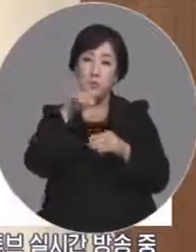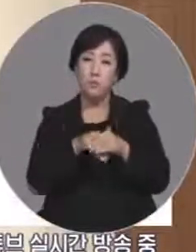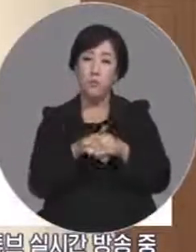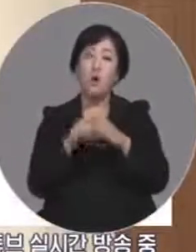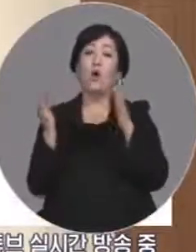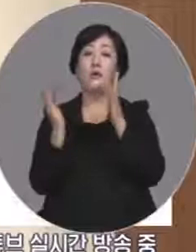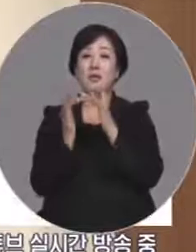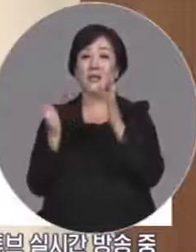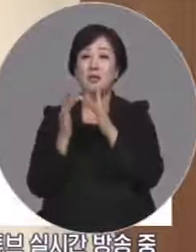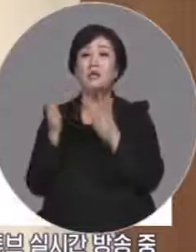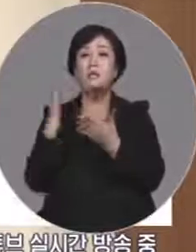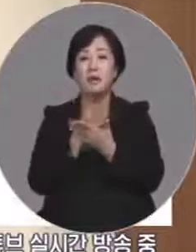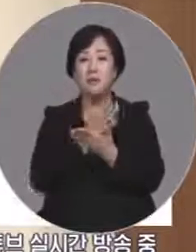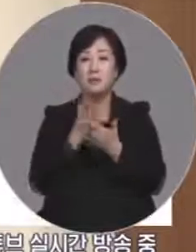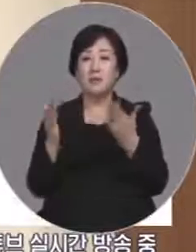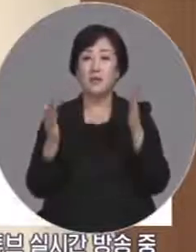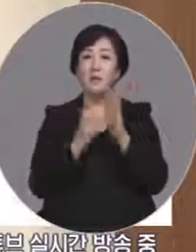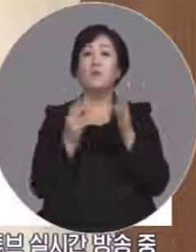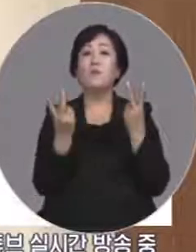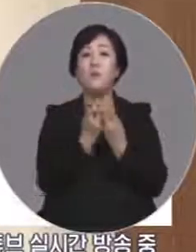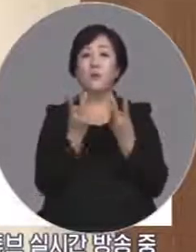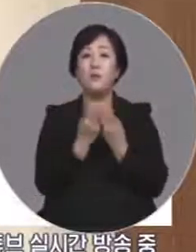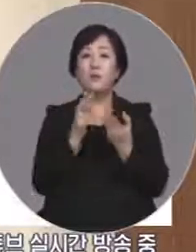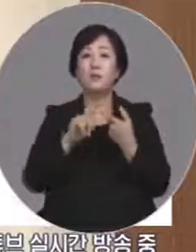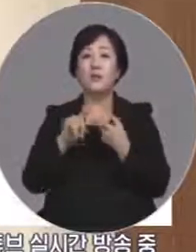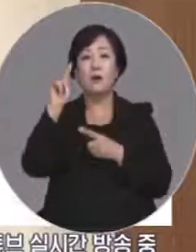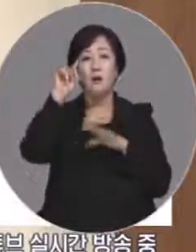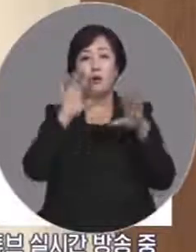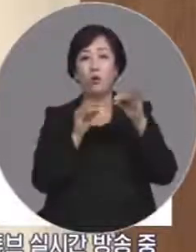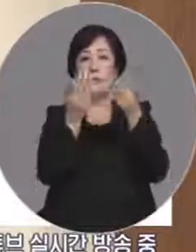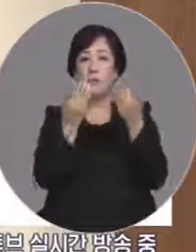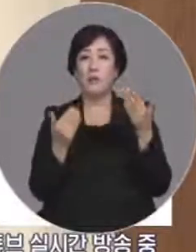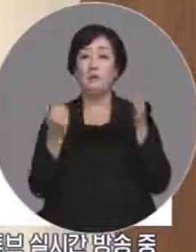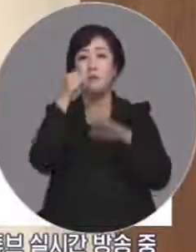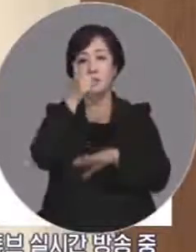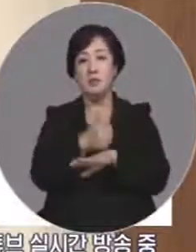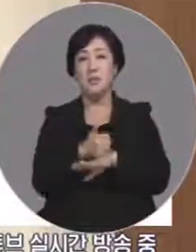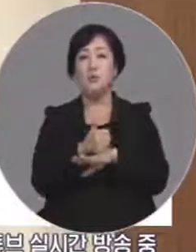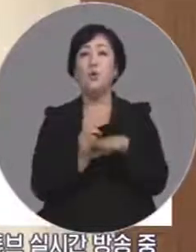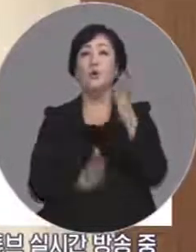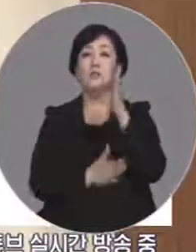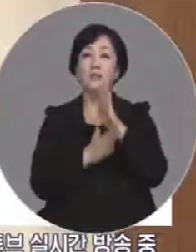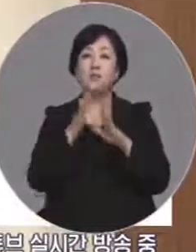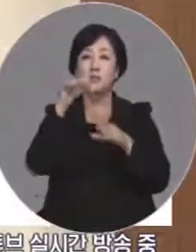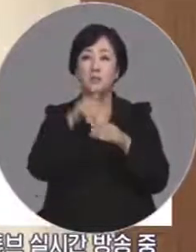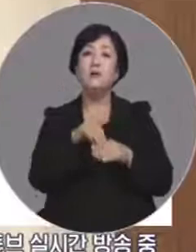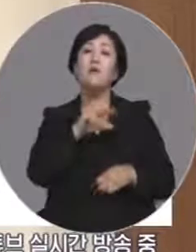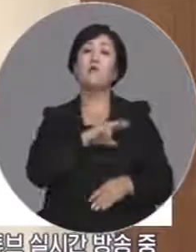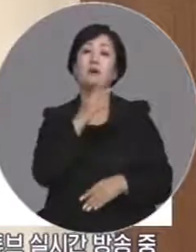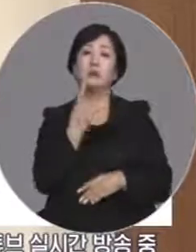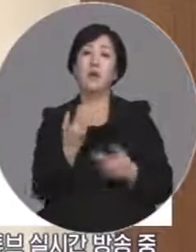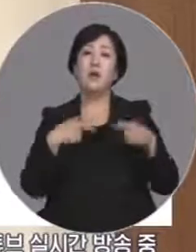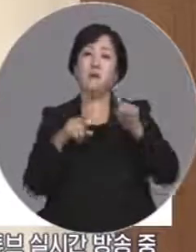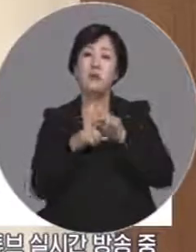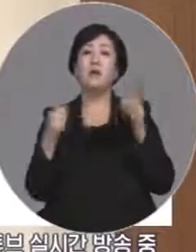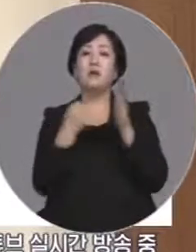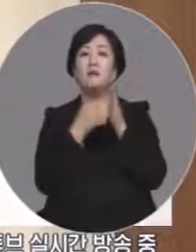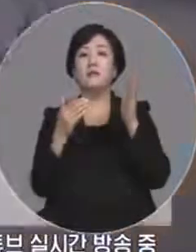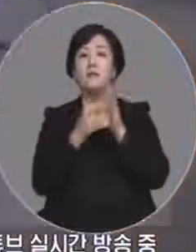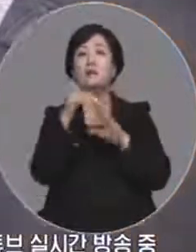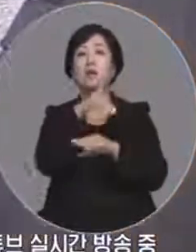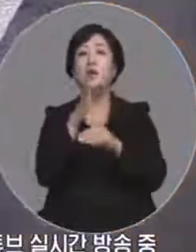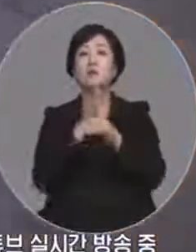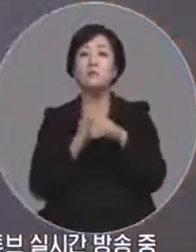전자 투표를 할 것인가를 선거 방법에 대한 의견을 모으고 최종으로 시 선관위와 협의해서 결정하도록